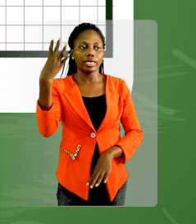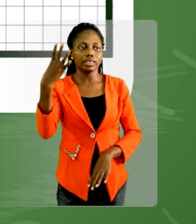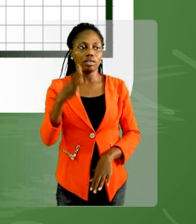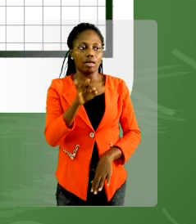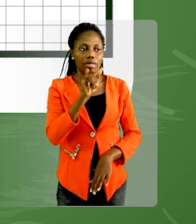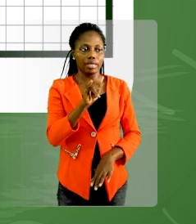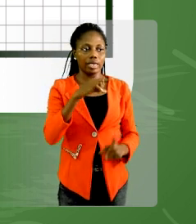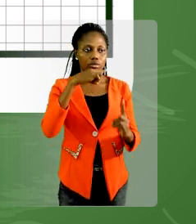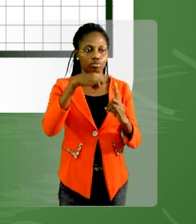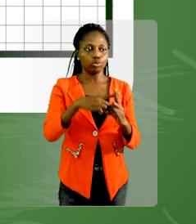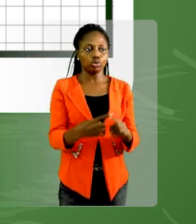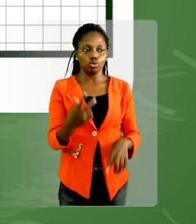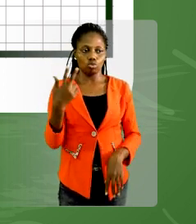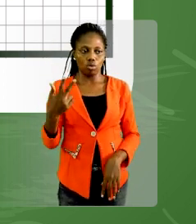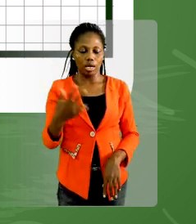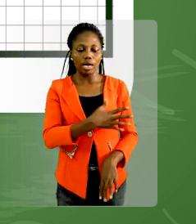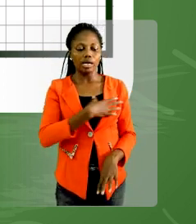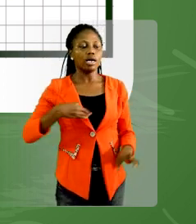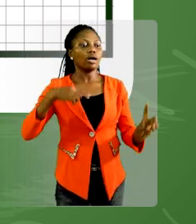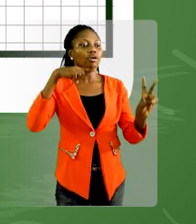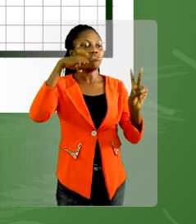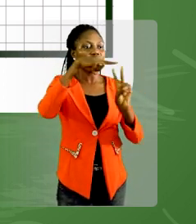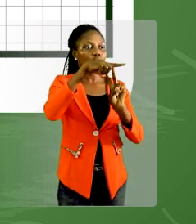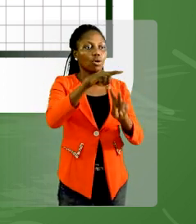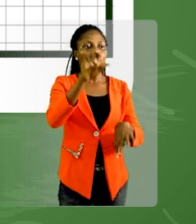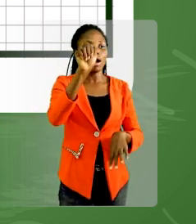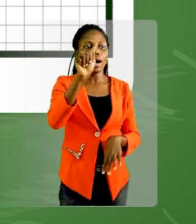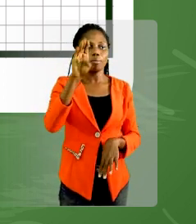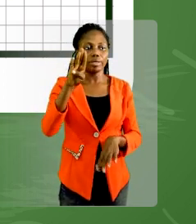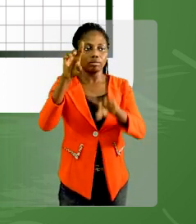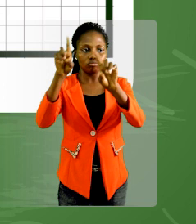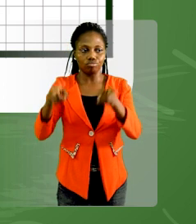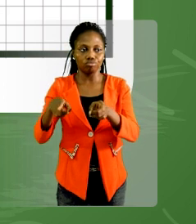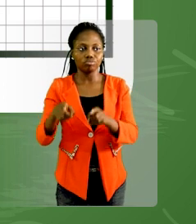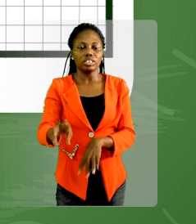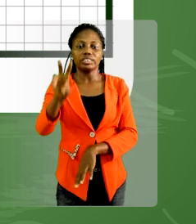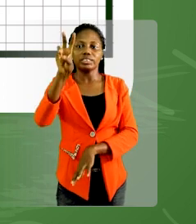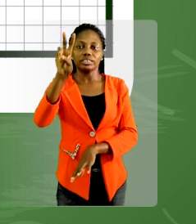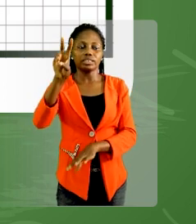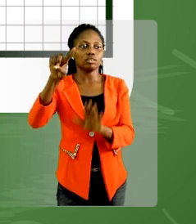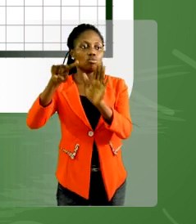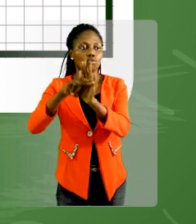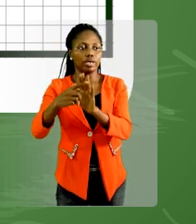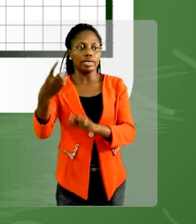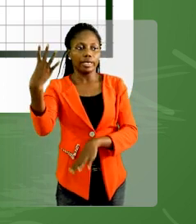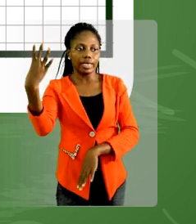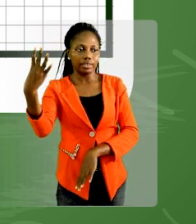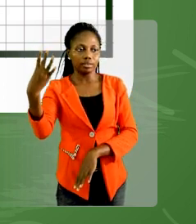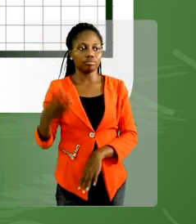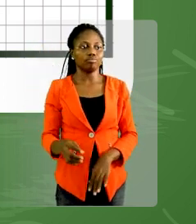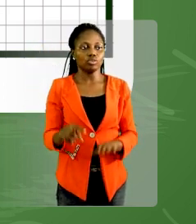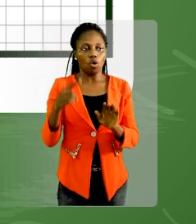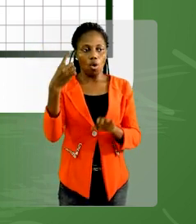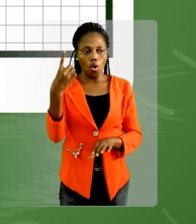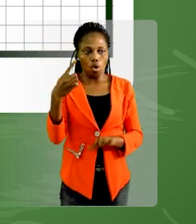le vecteur AB a pour coordonnées 2, 4. D'où